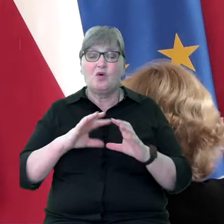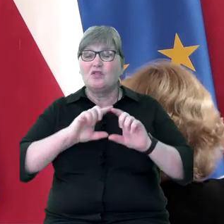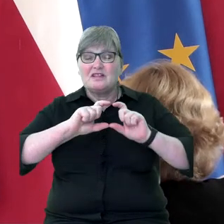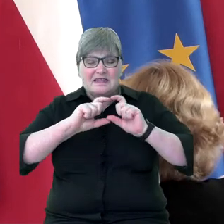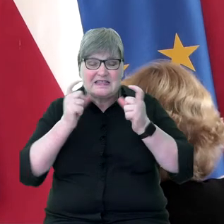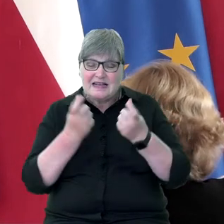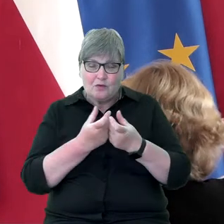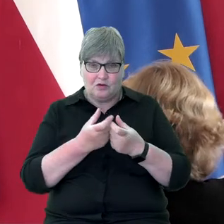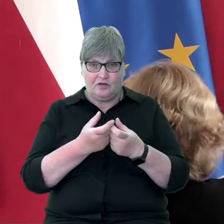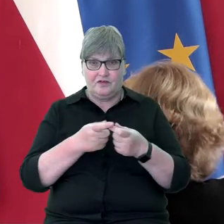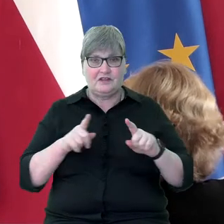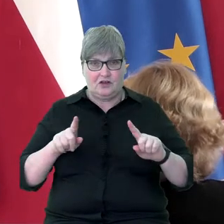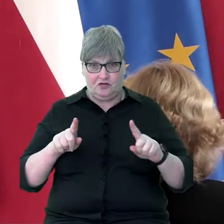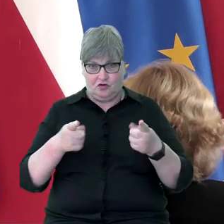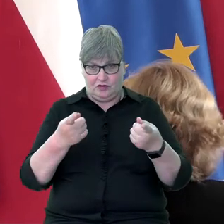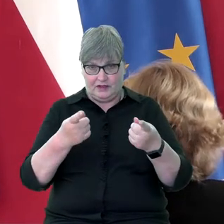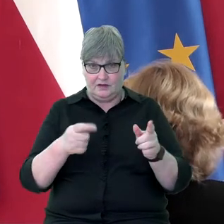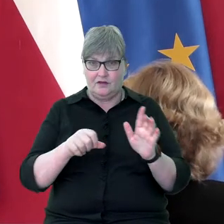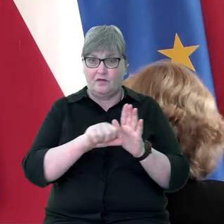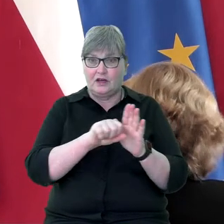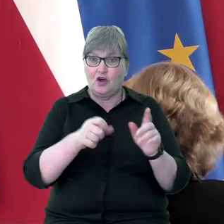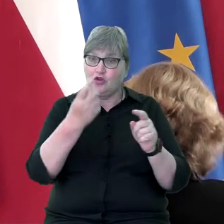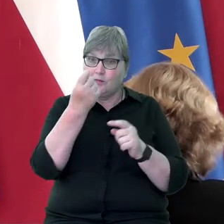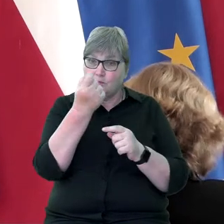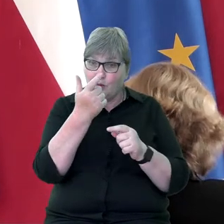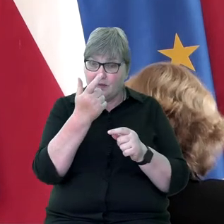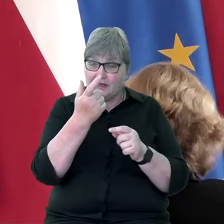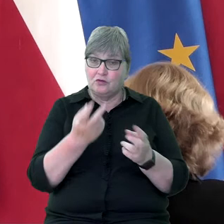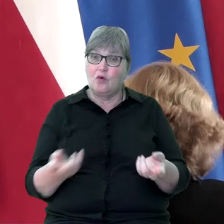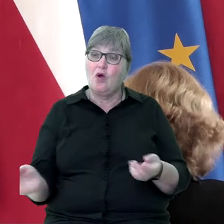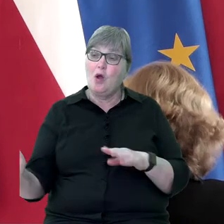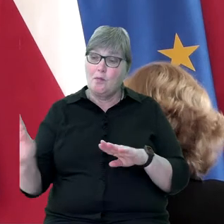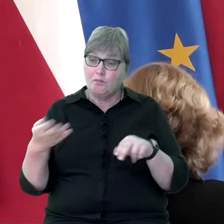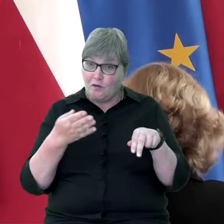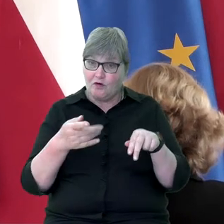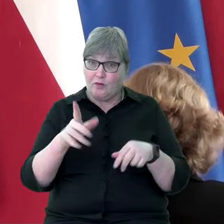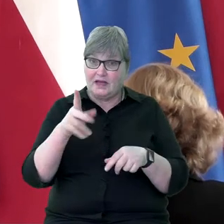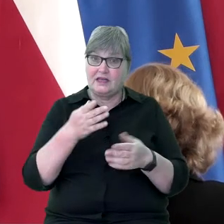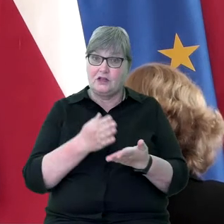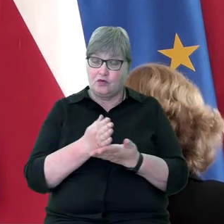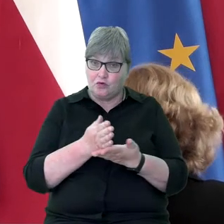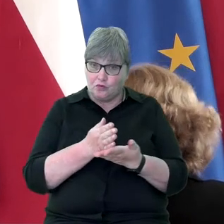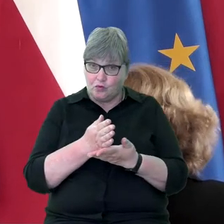Od chwili powołania do służby aż do zakończenia aktywności zawodowej